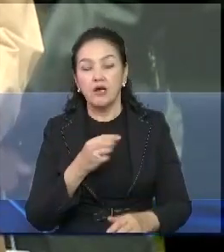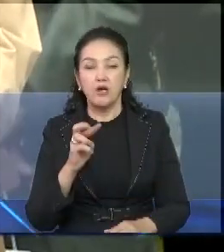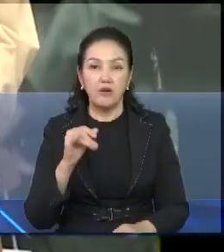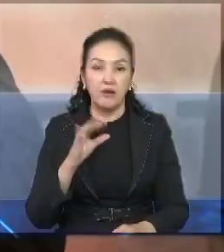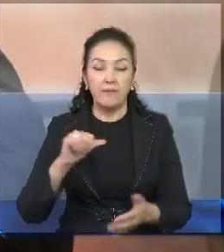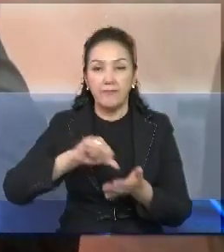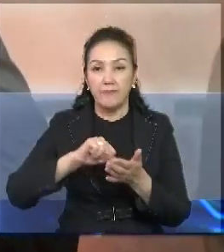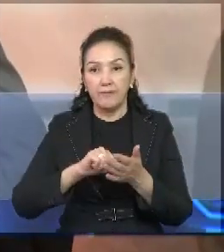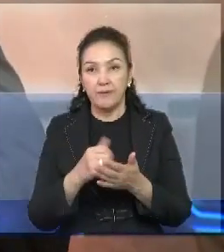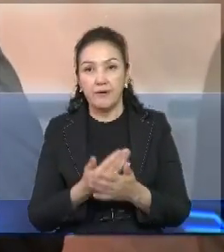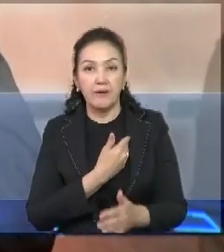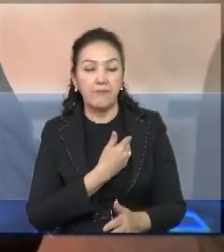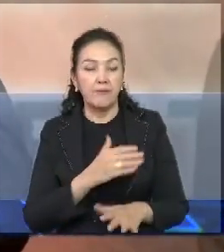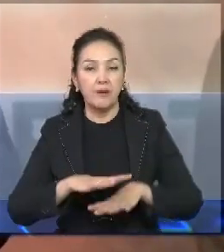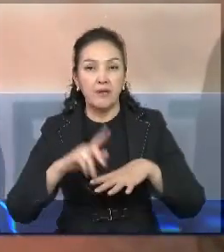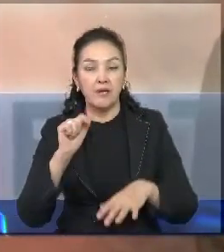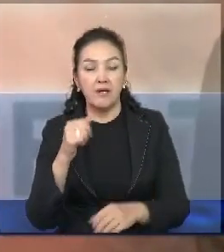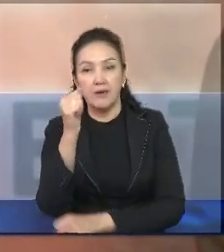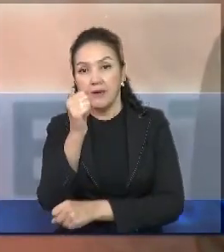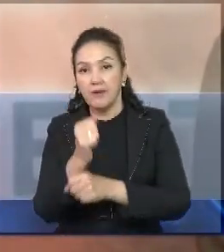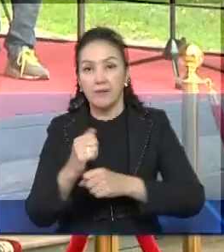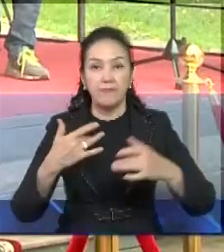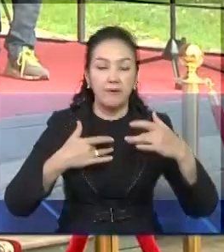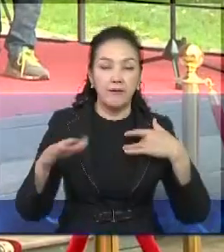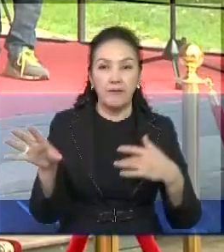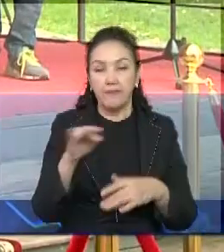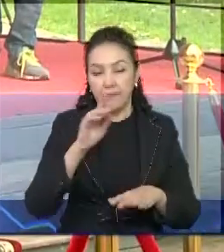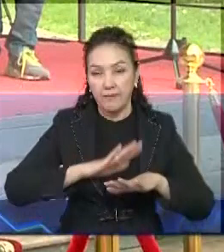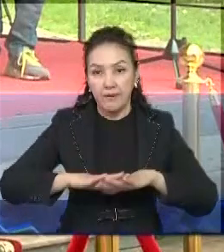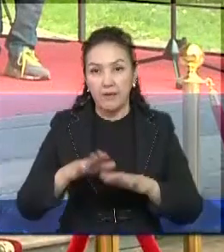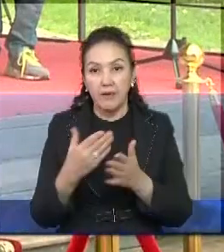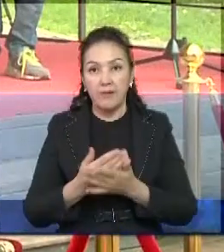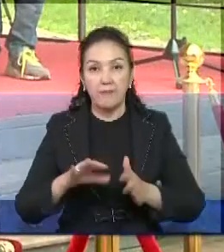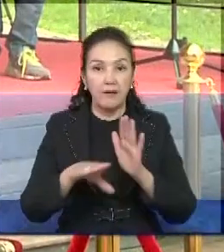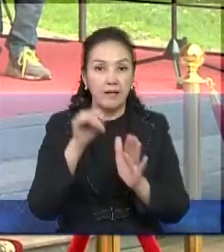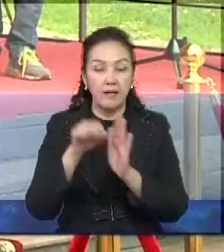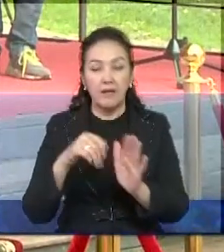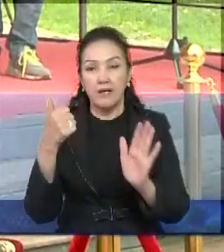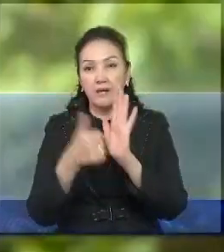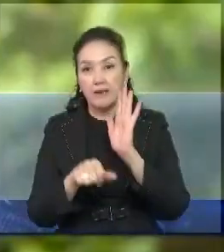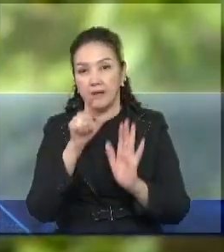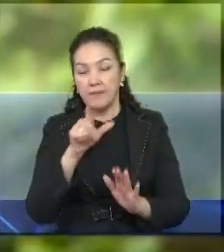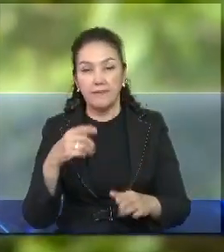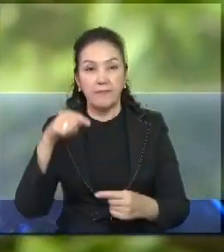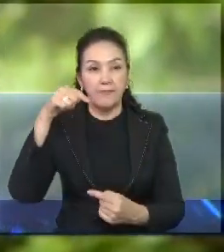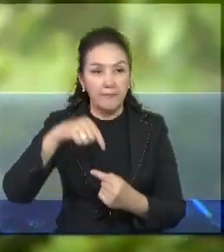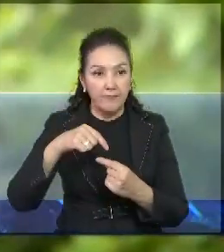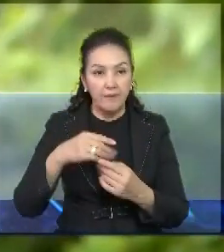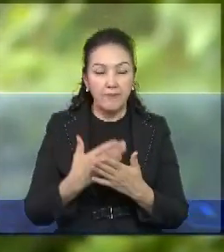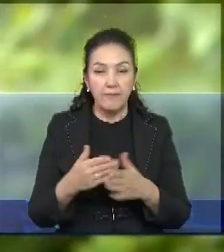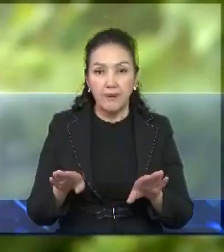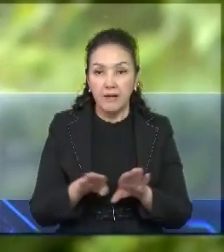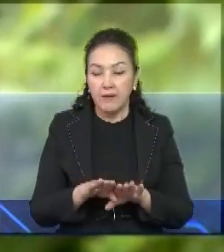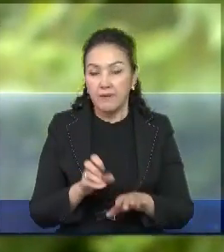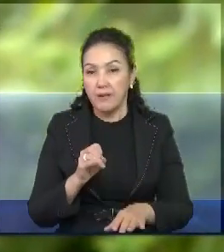Принять участие в форуме пожелали более 100 работников театра со всей страны. Из них были отобраны 60 человек, соответствующих